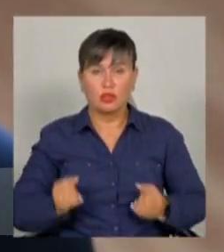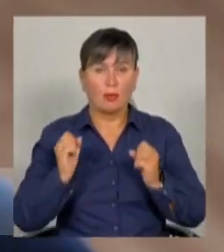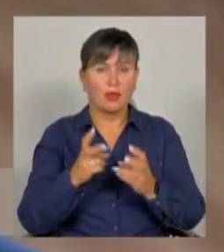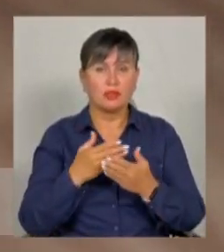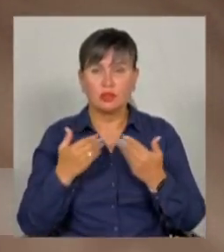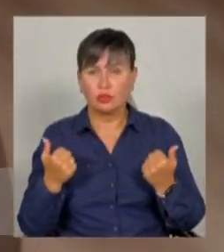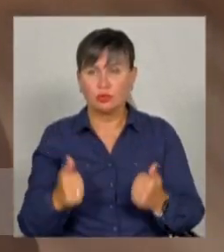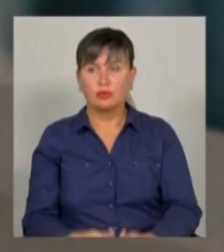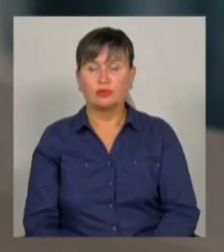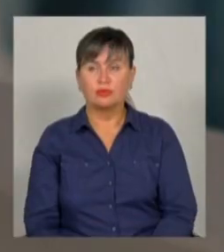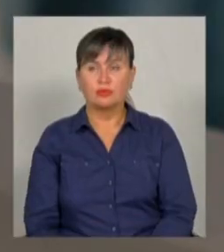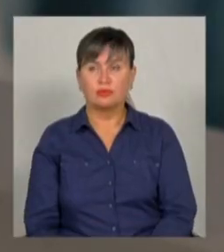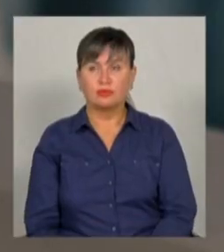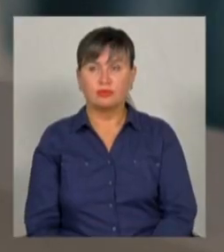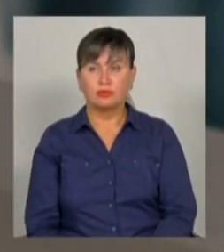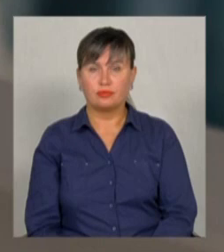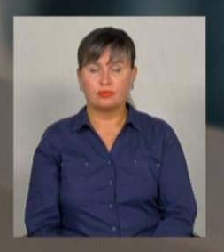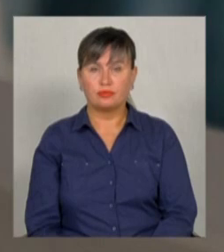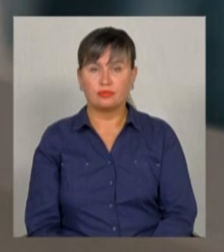не угрожает.